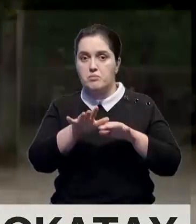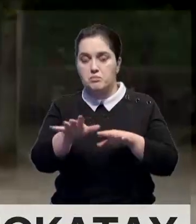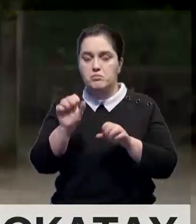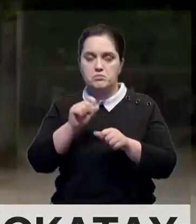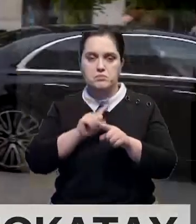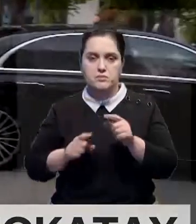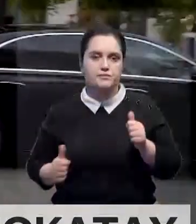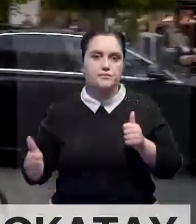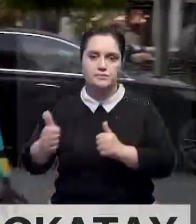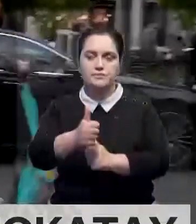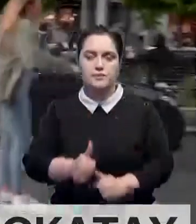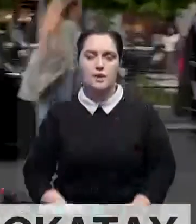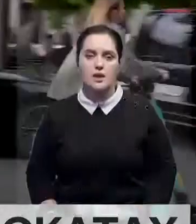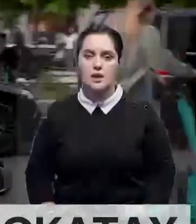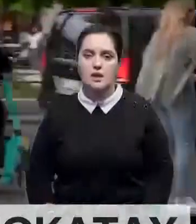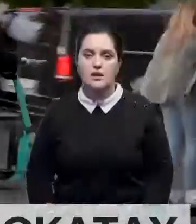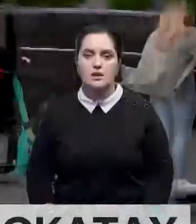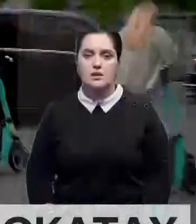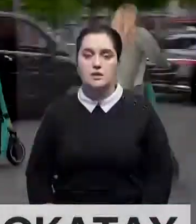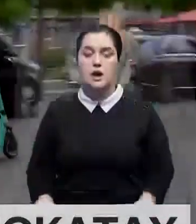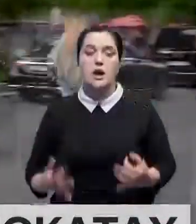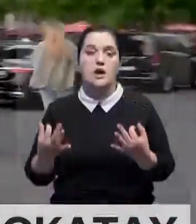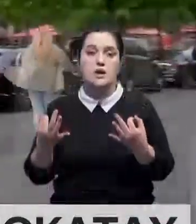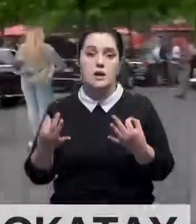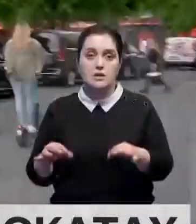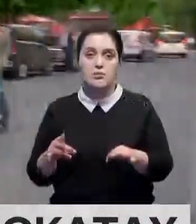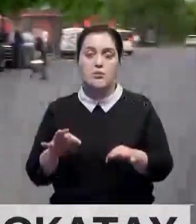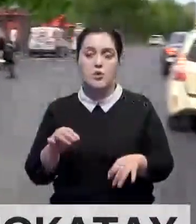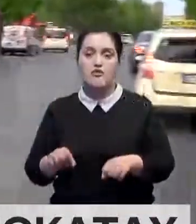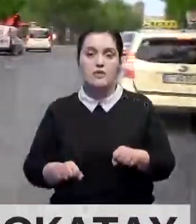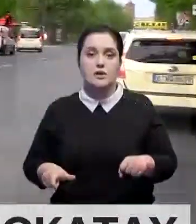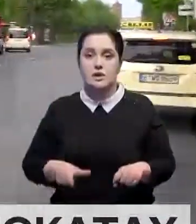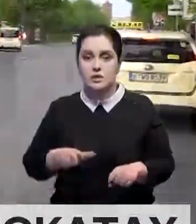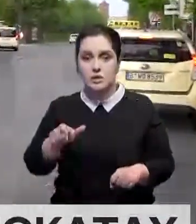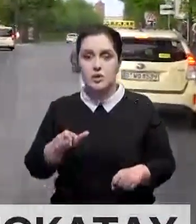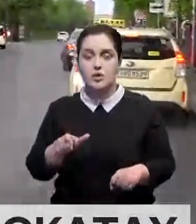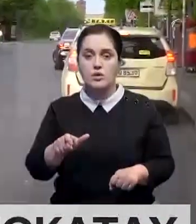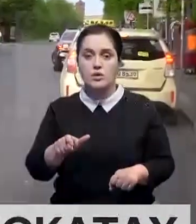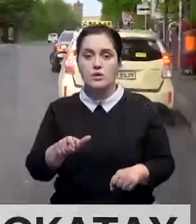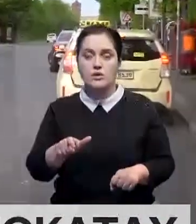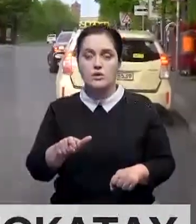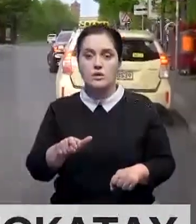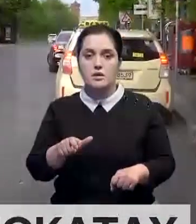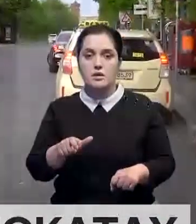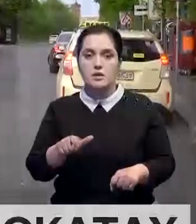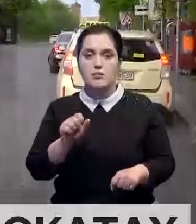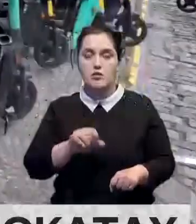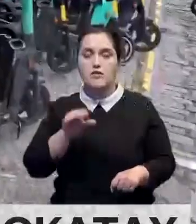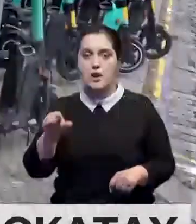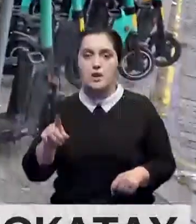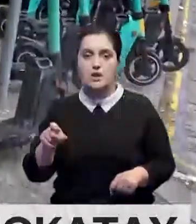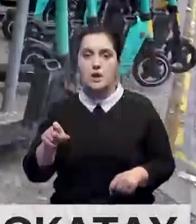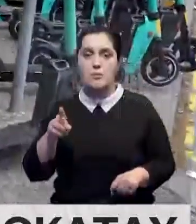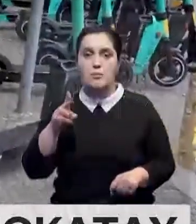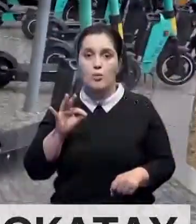можно легко объехать. Водителям скутеров разрешено ездить по велодорожкам. И только там, где их нет, можно выезжать на дорогу. А